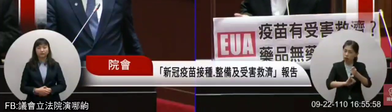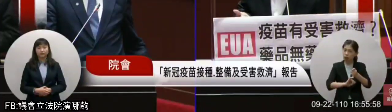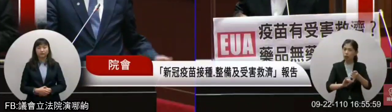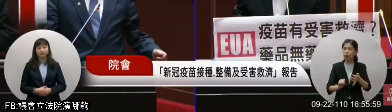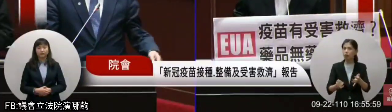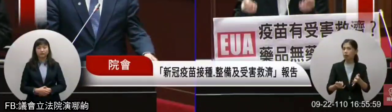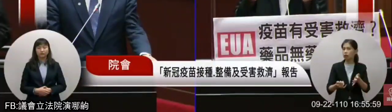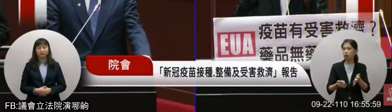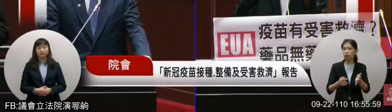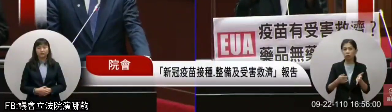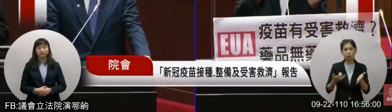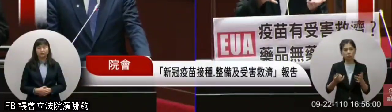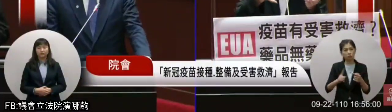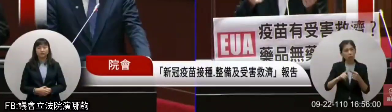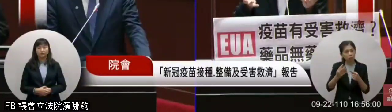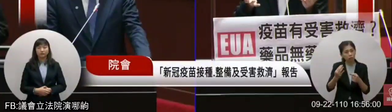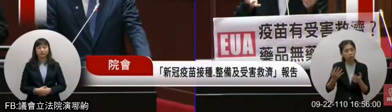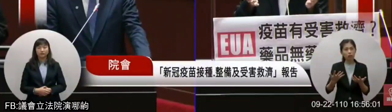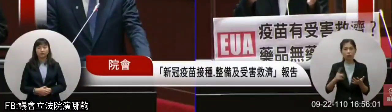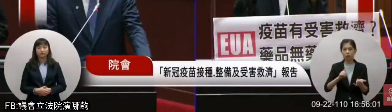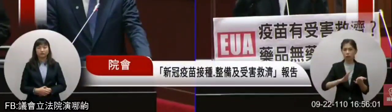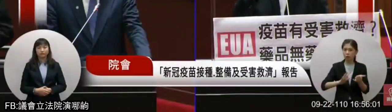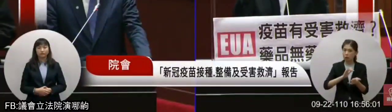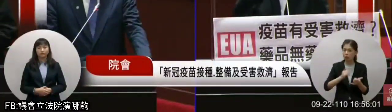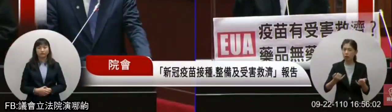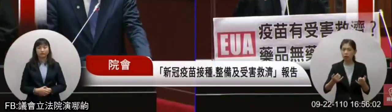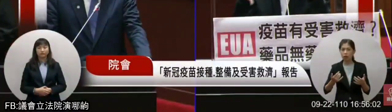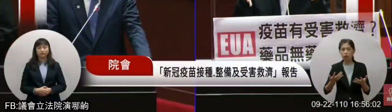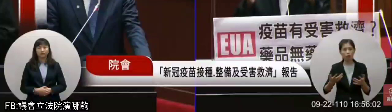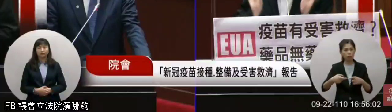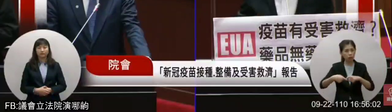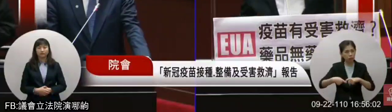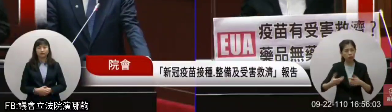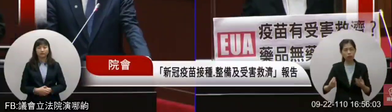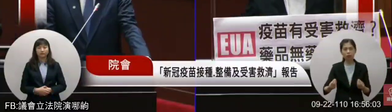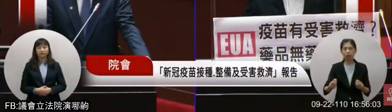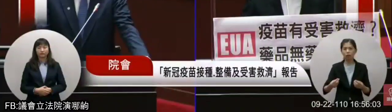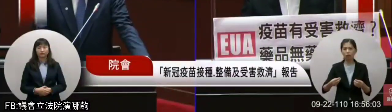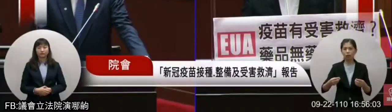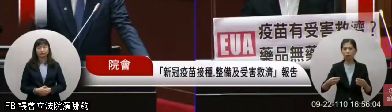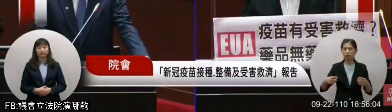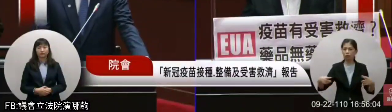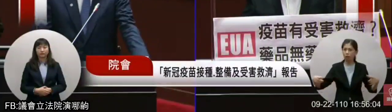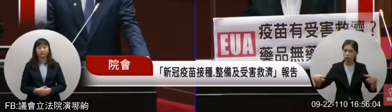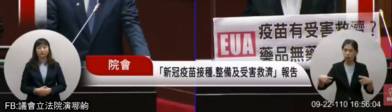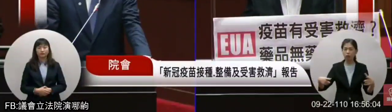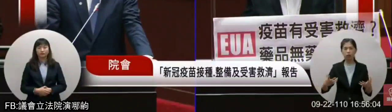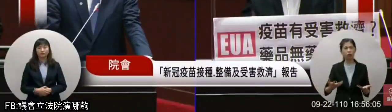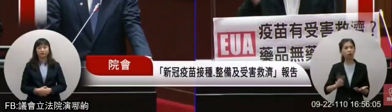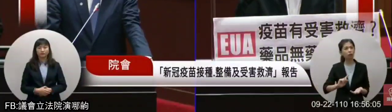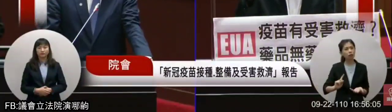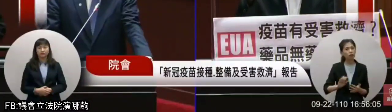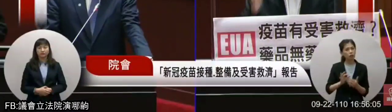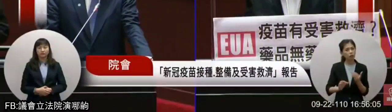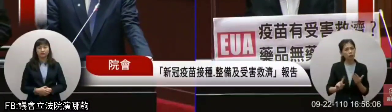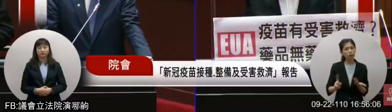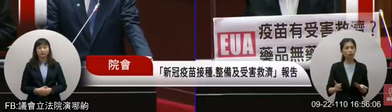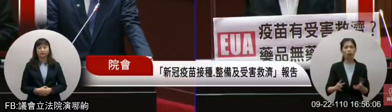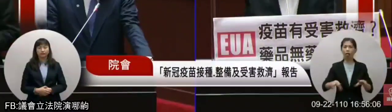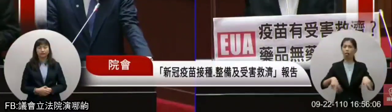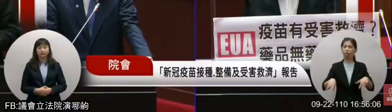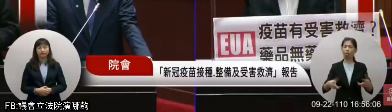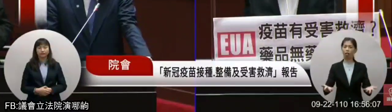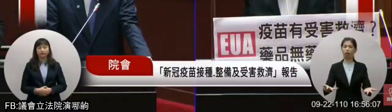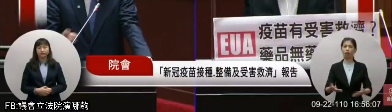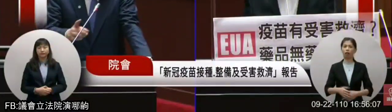千万的时候，还是我们的覆盖率，你没有范围哦，这个不是随便讲讲的。